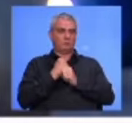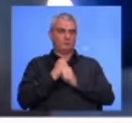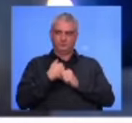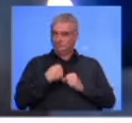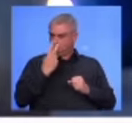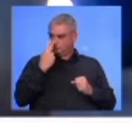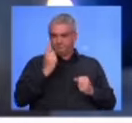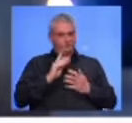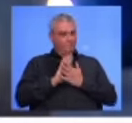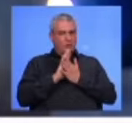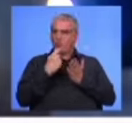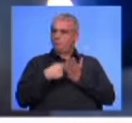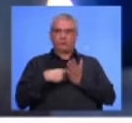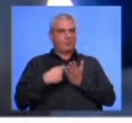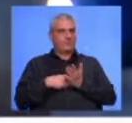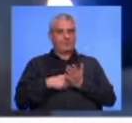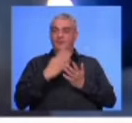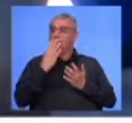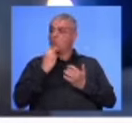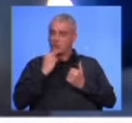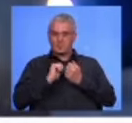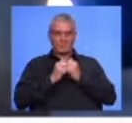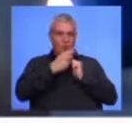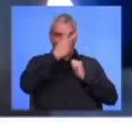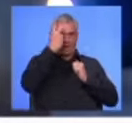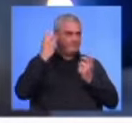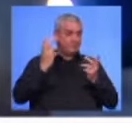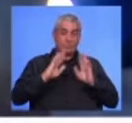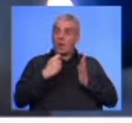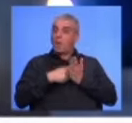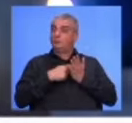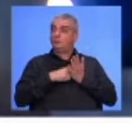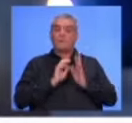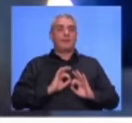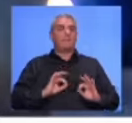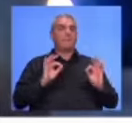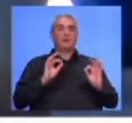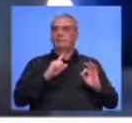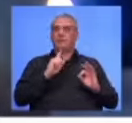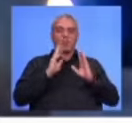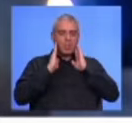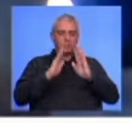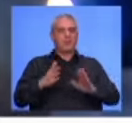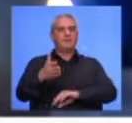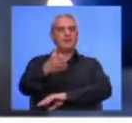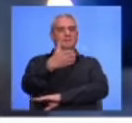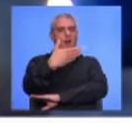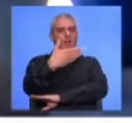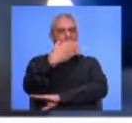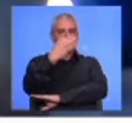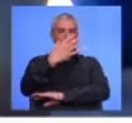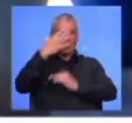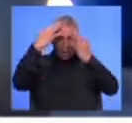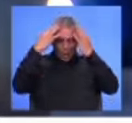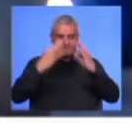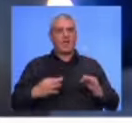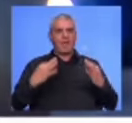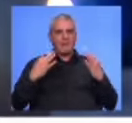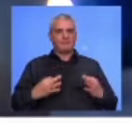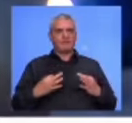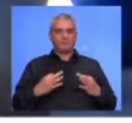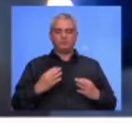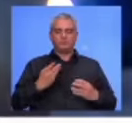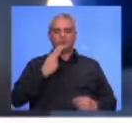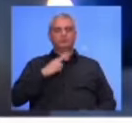לא משלמים מחיר. בין אם הם יהודים או ערבים אגב, לא משלמים מחיר. אם הם לא נאמנים למדינה, לא מכבדים את השבועה